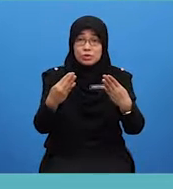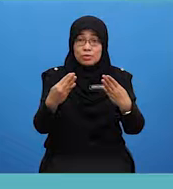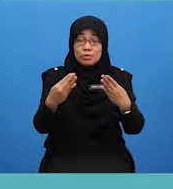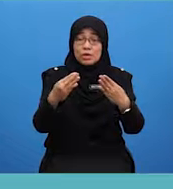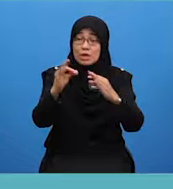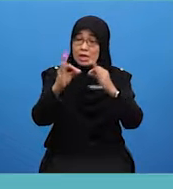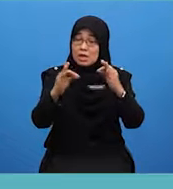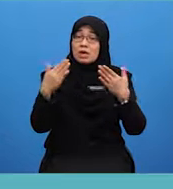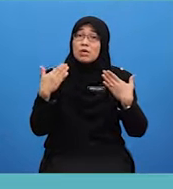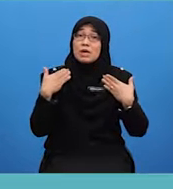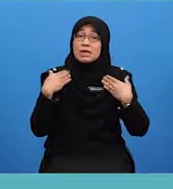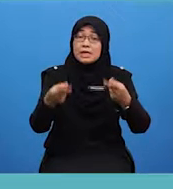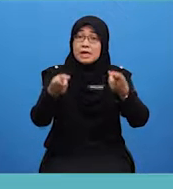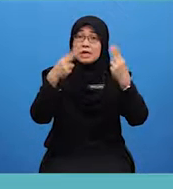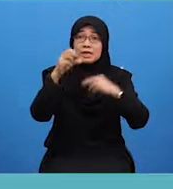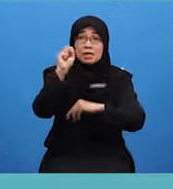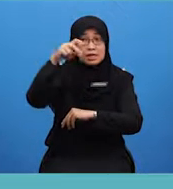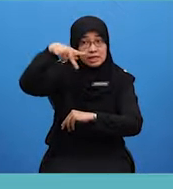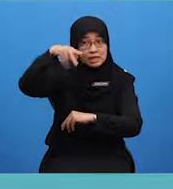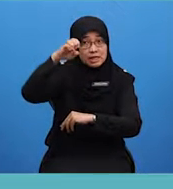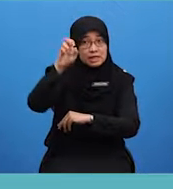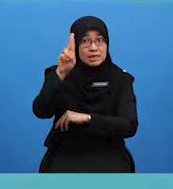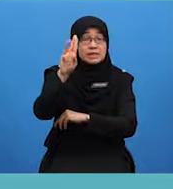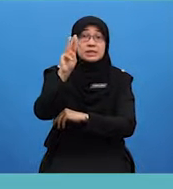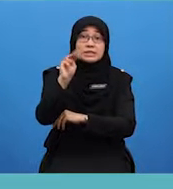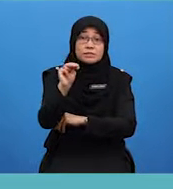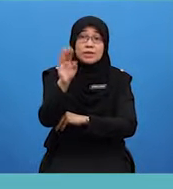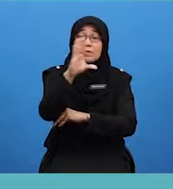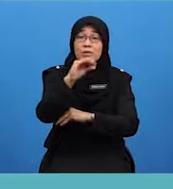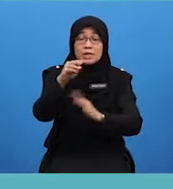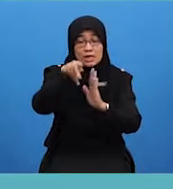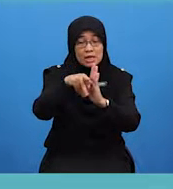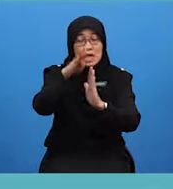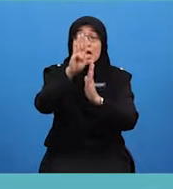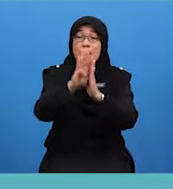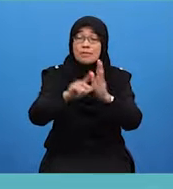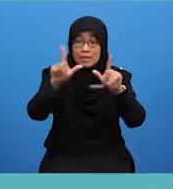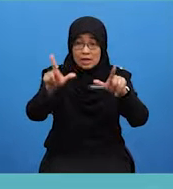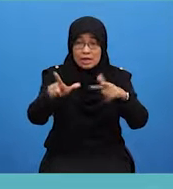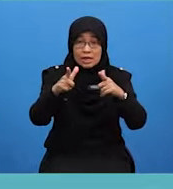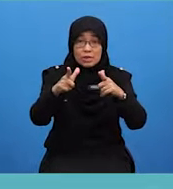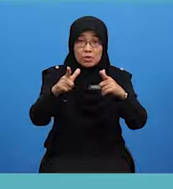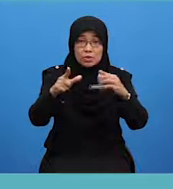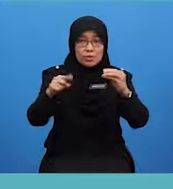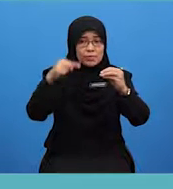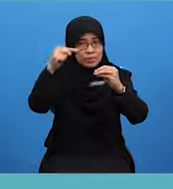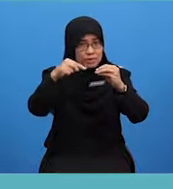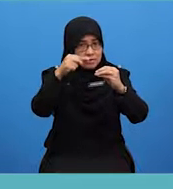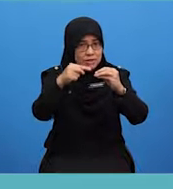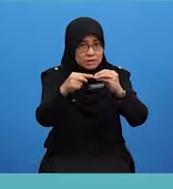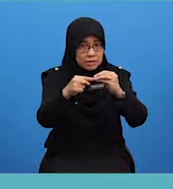kehadiran sperma dan berlakunya persenyawaan ovum yang dibebaskan pada waktu